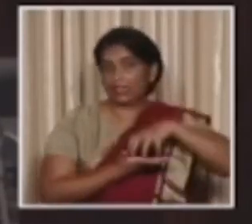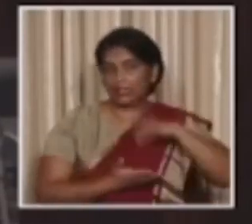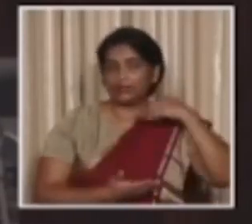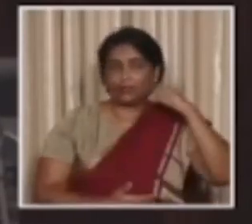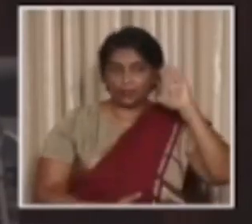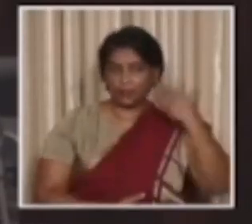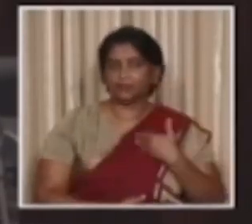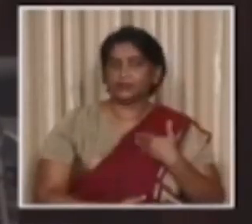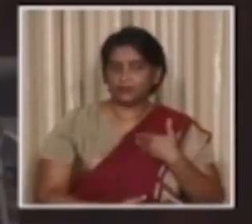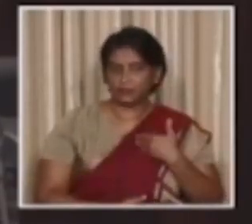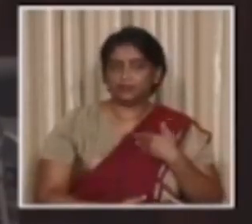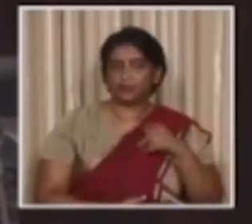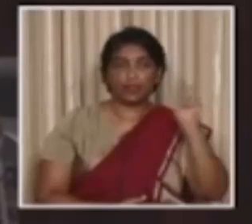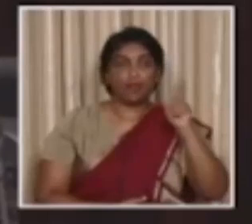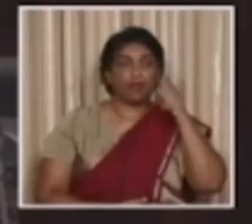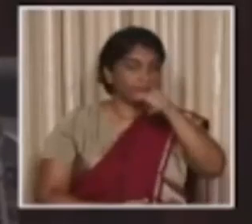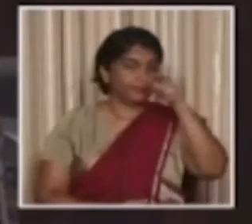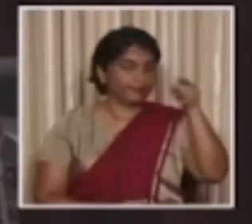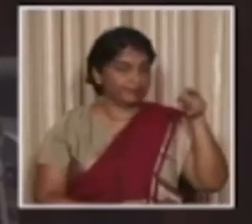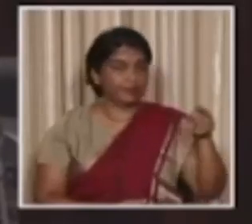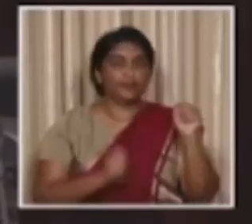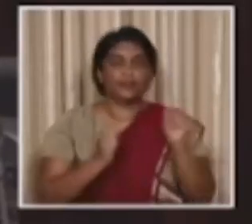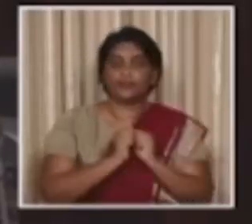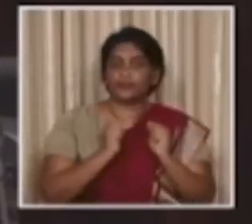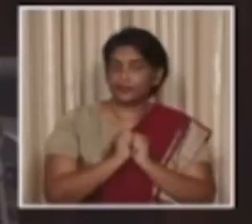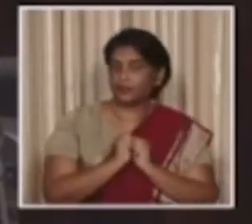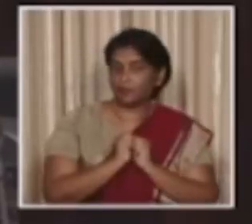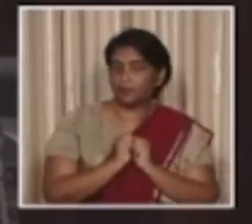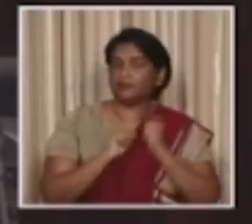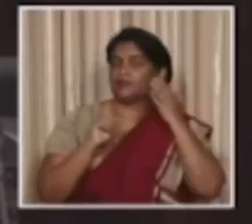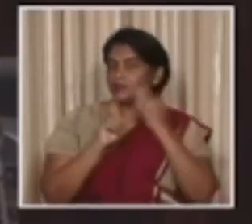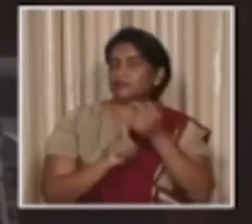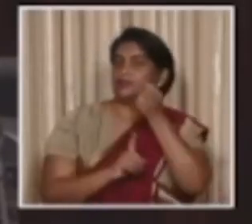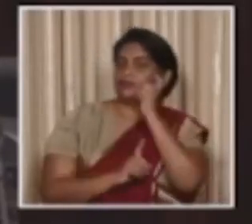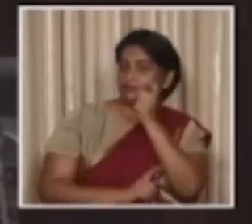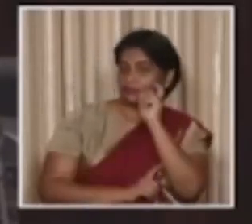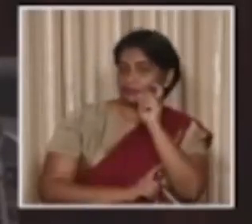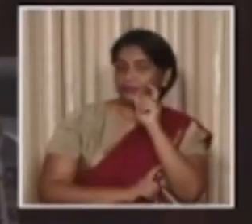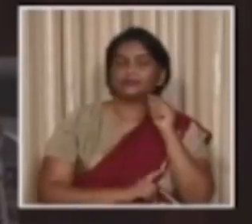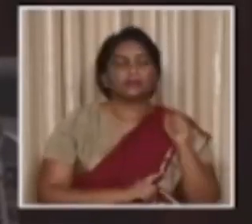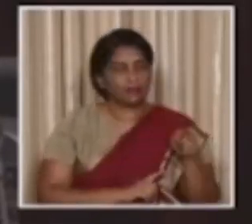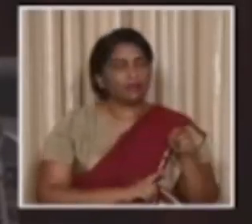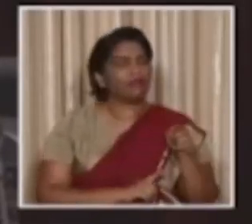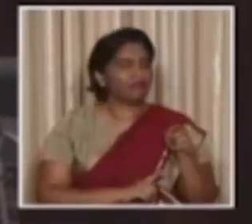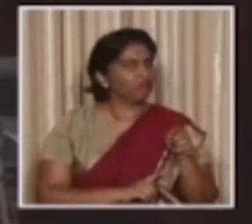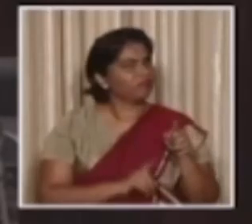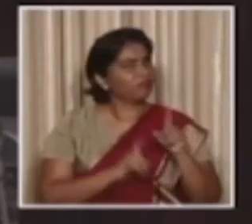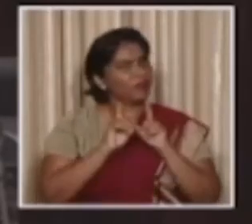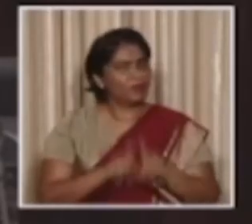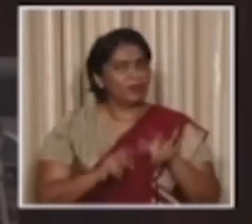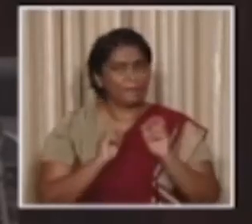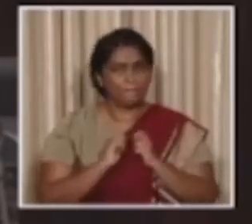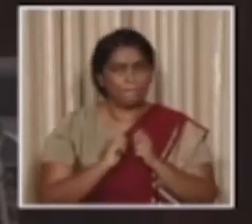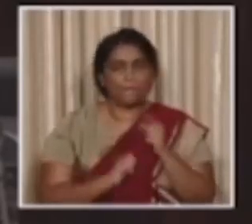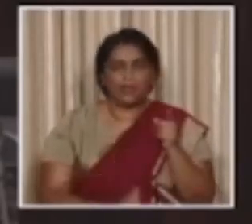විශේෂයෙන් මම යදාළ කාර්යාලවල වැඩකටයුතු සම්බන්ධයෙන් නිරීක්ෂණය කිරීමේදී එහෙම ගැටලුවක්